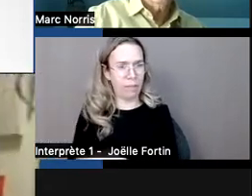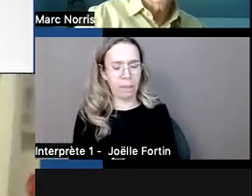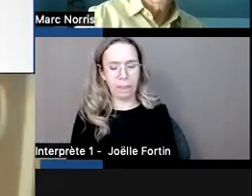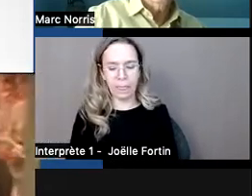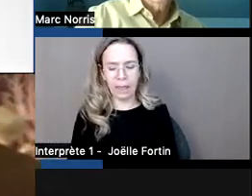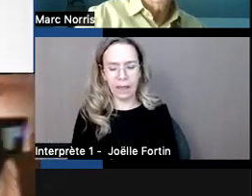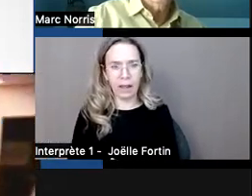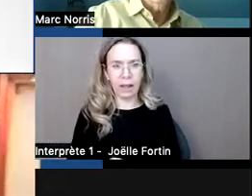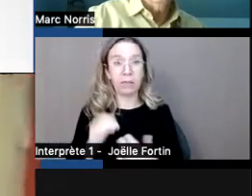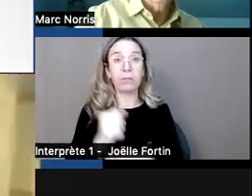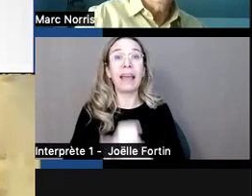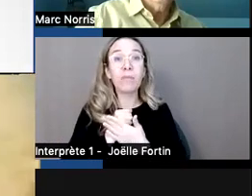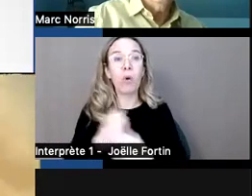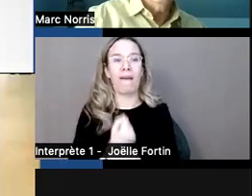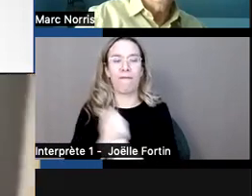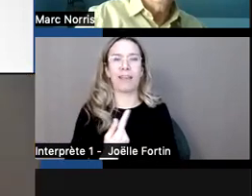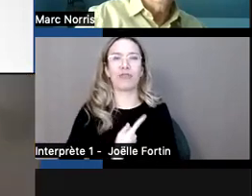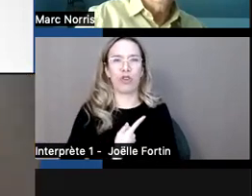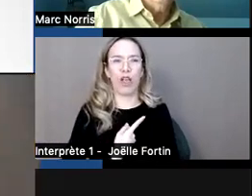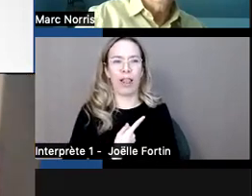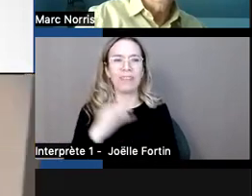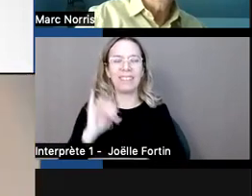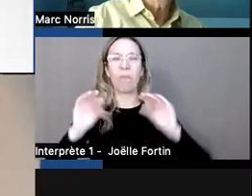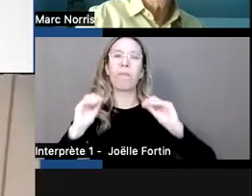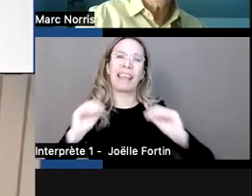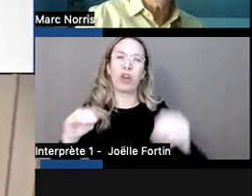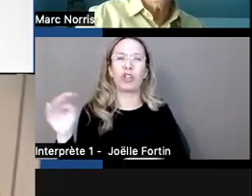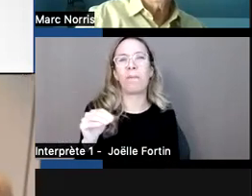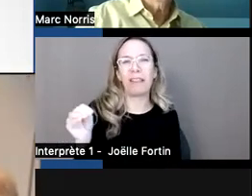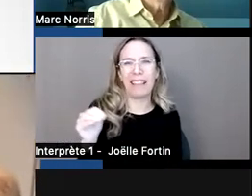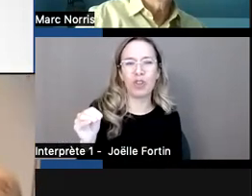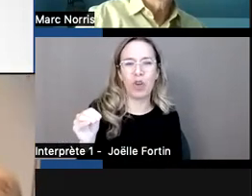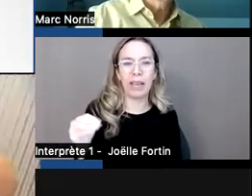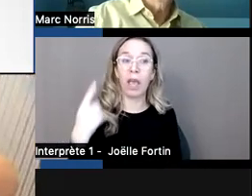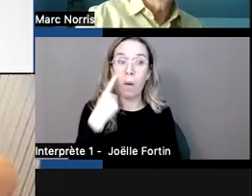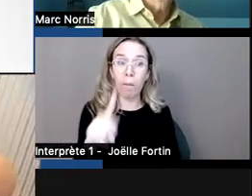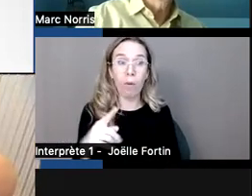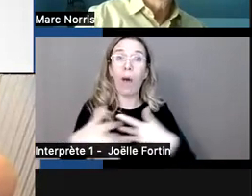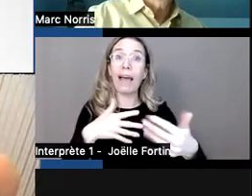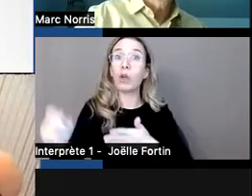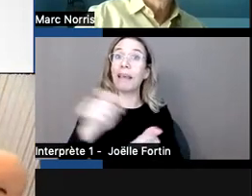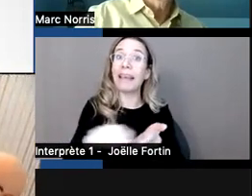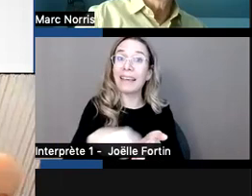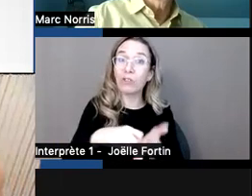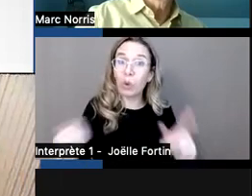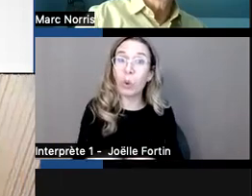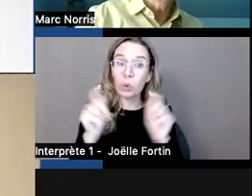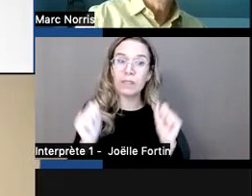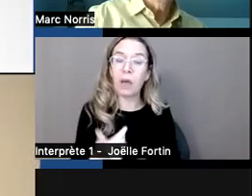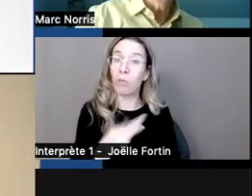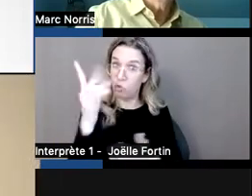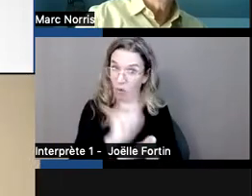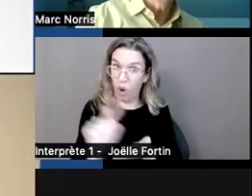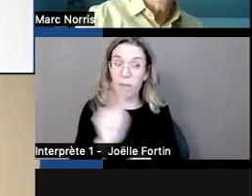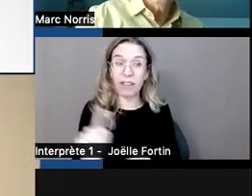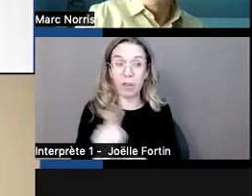Aide-moi à faire seul. C'est le principe de cette pédagogie Montessori qui s'applique aussi pour l'atelier écriture. Plusieurs fois par semaine,